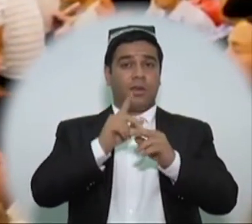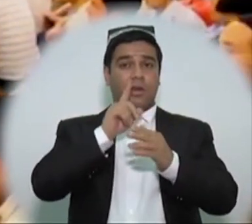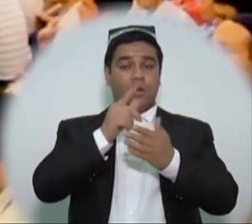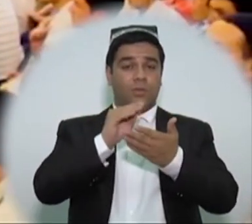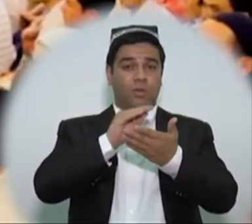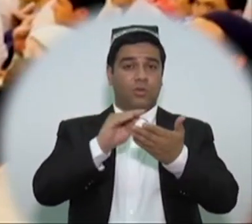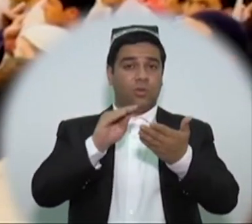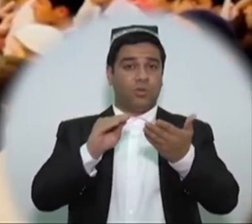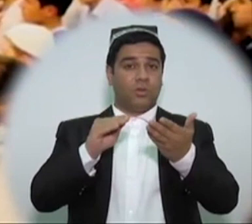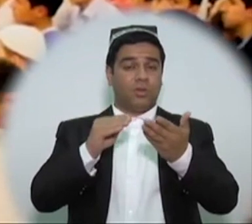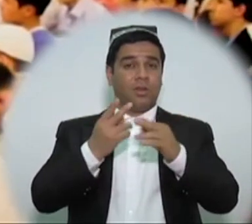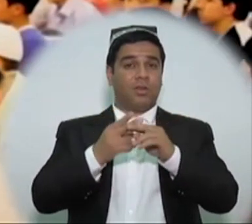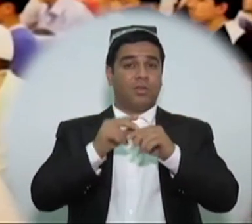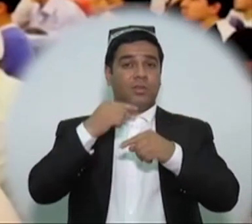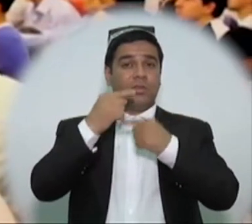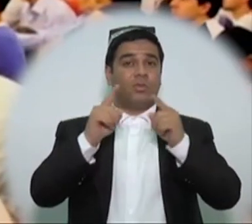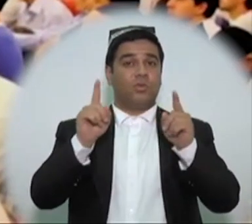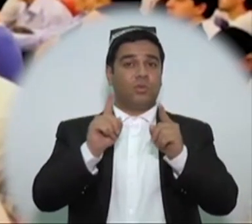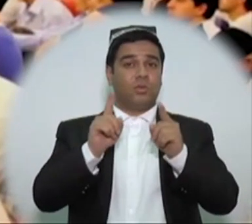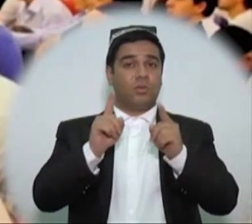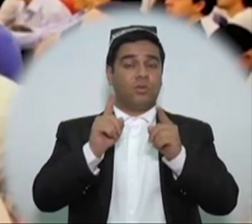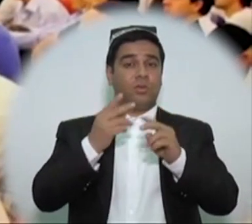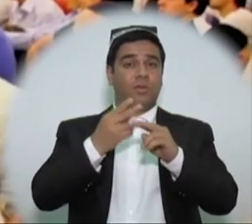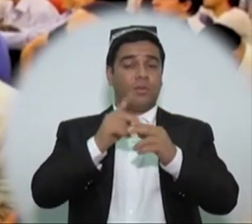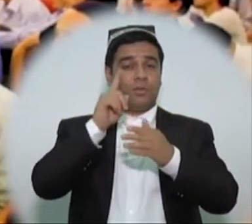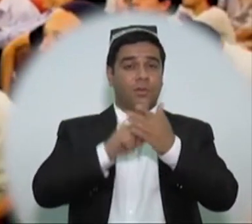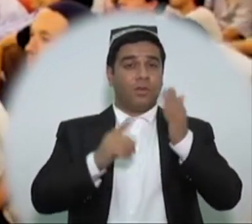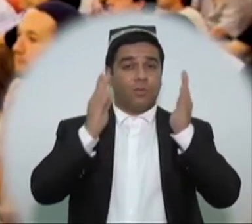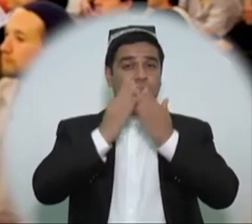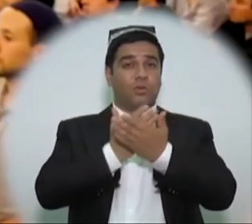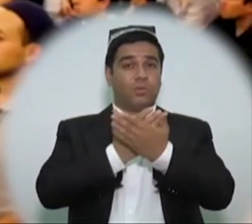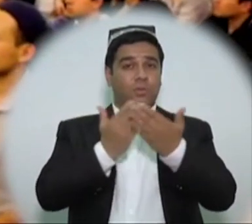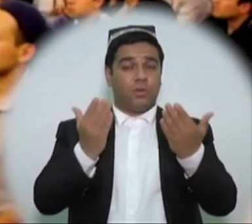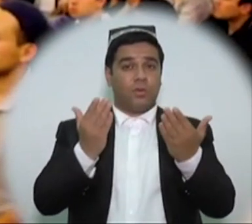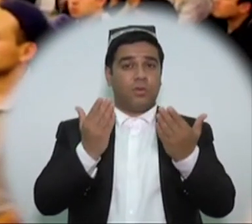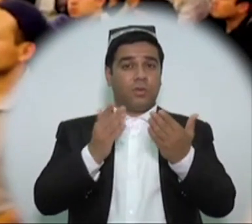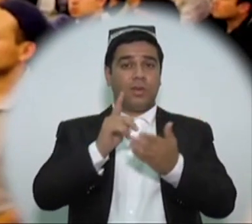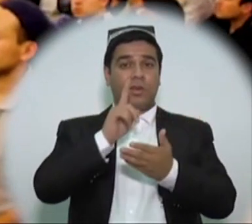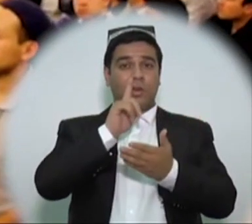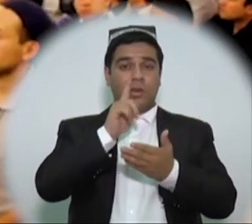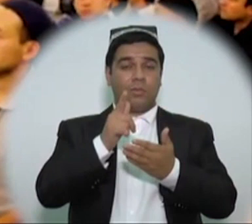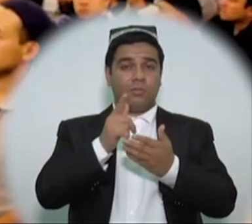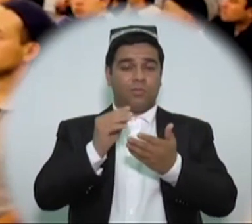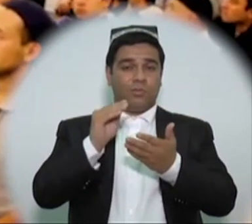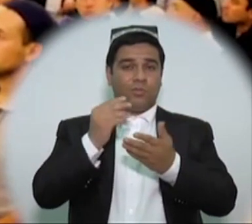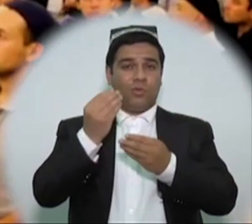yozilgan satrlar bilan qasam ummati bo'lgan musulmon ummati qalamni